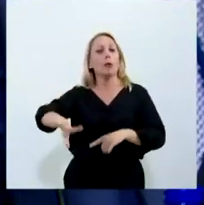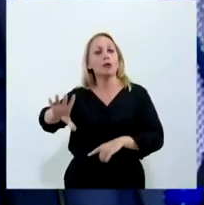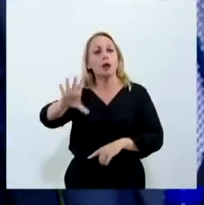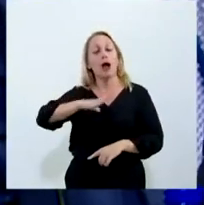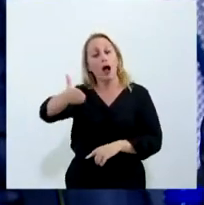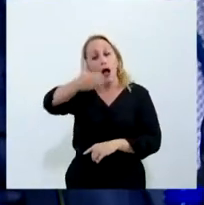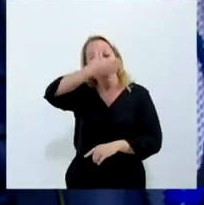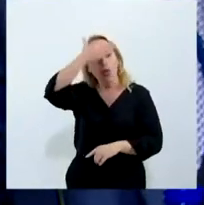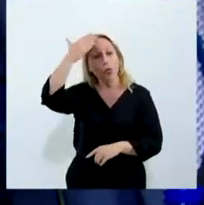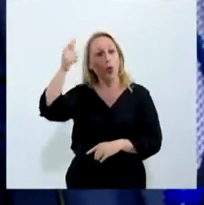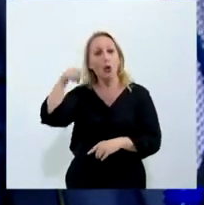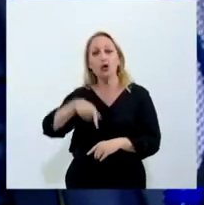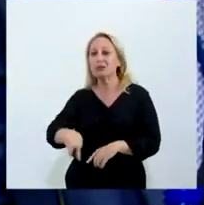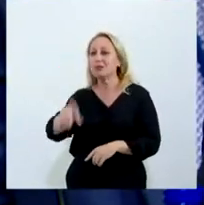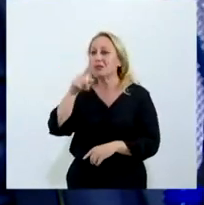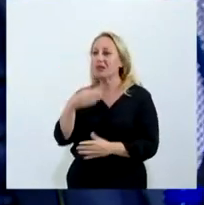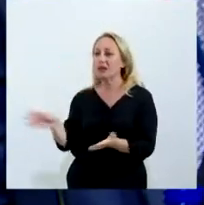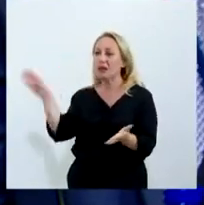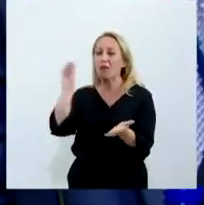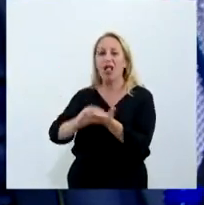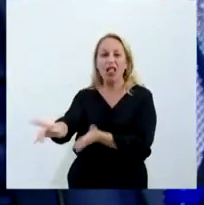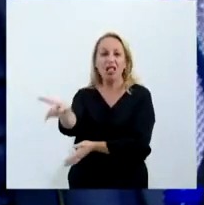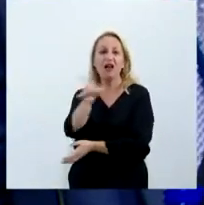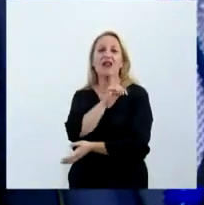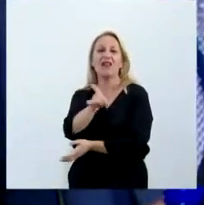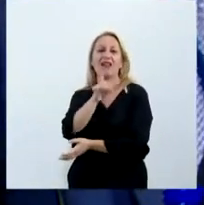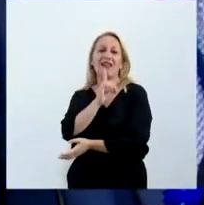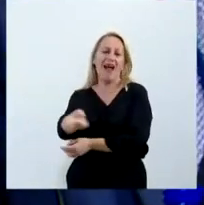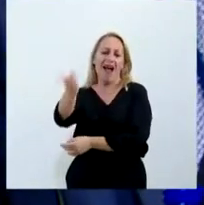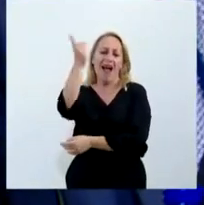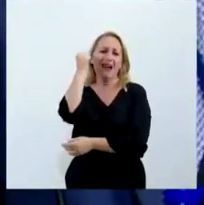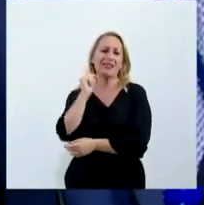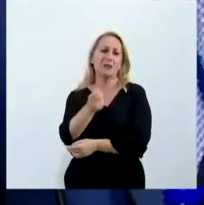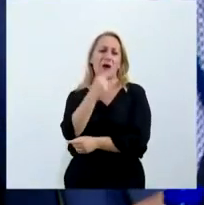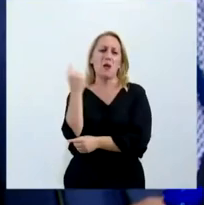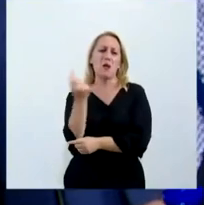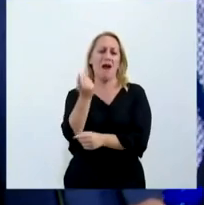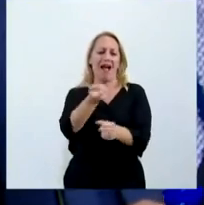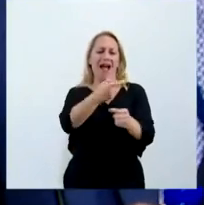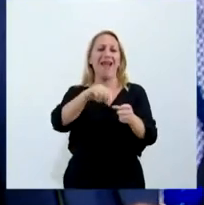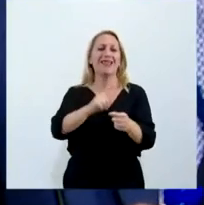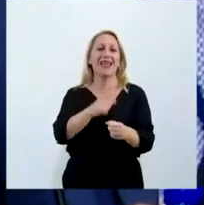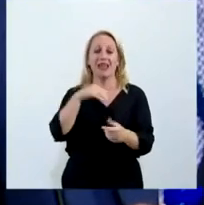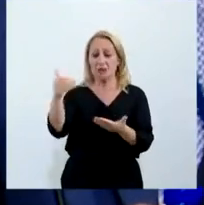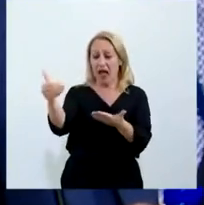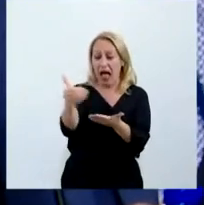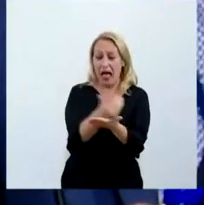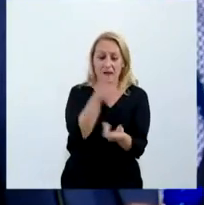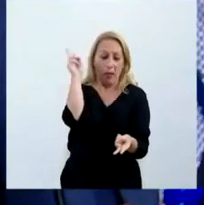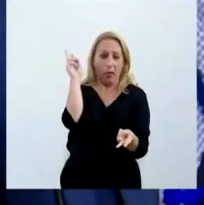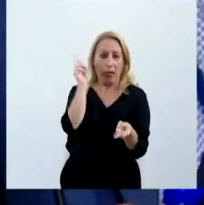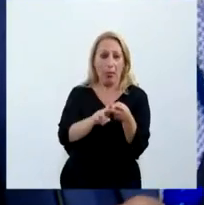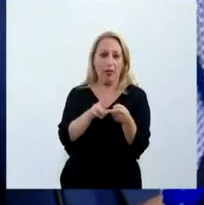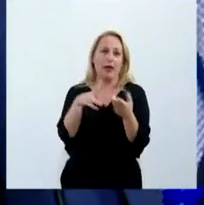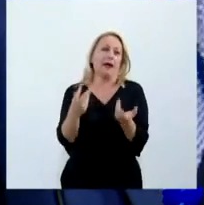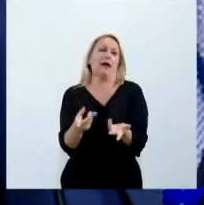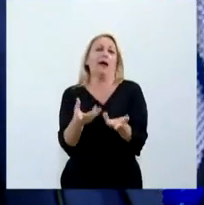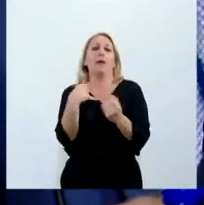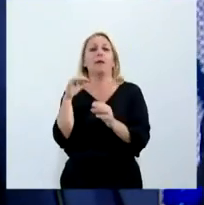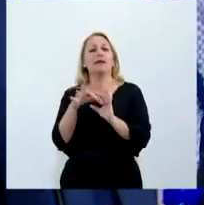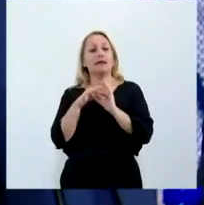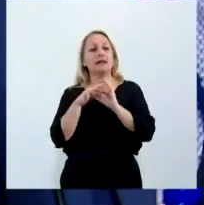κορόιδο. Είναι γνωστό ποιοι κλάδοι έχουν μία τάση να δηλώνουν ελάχιστα έσοδα. Υπάρχουν